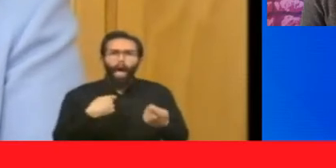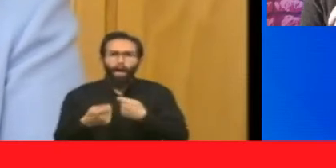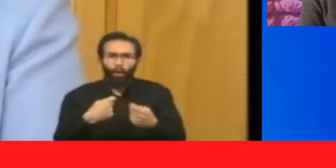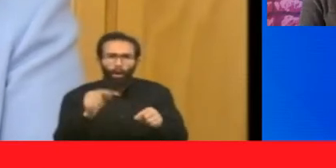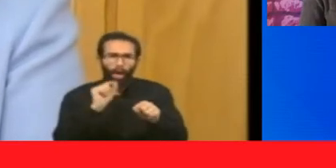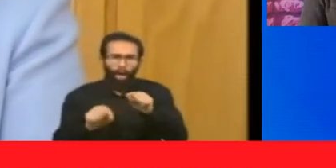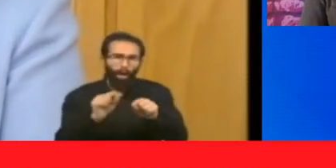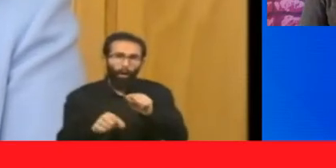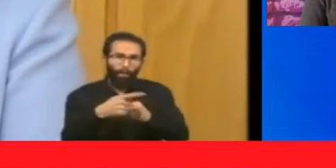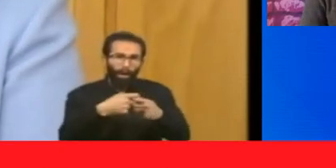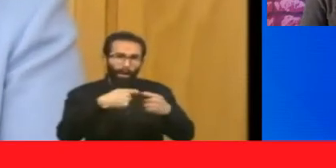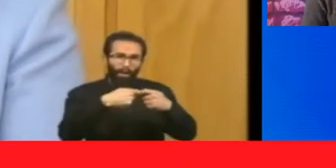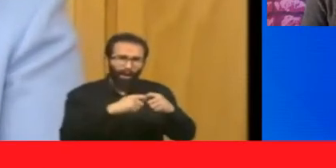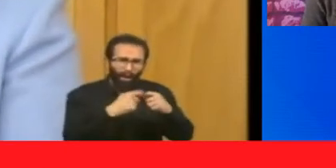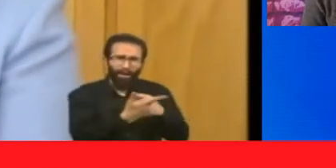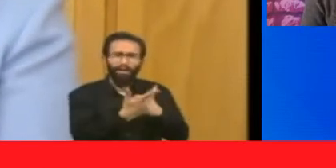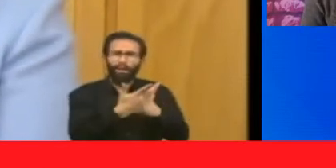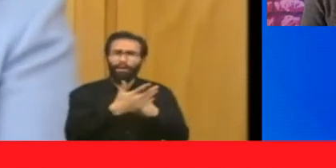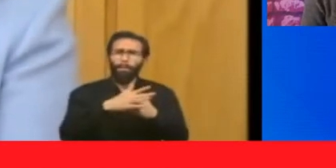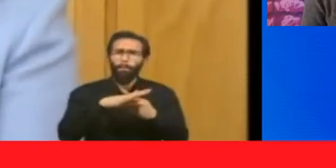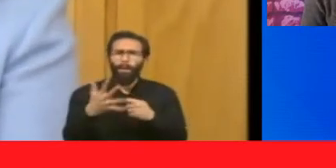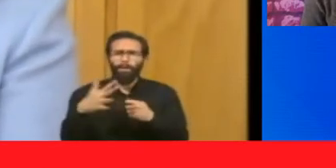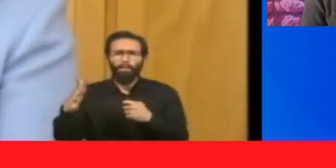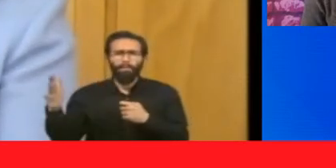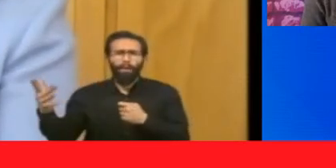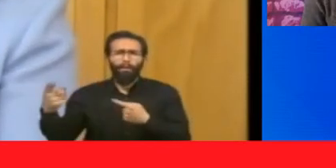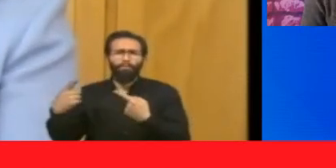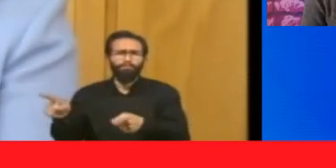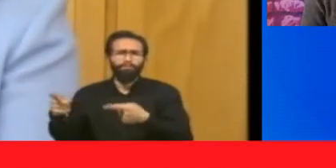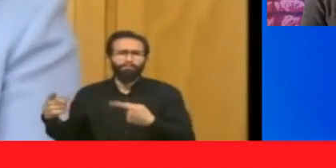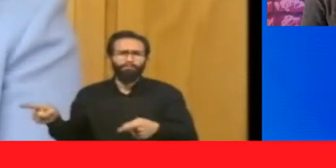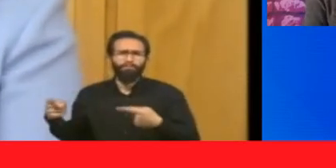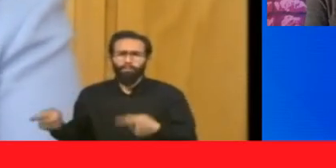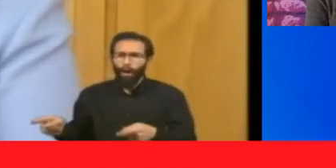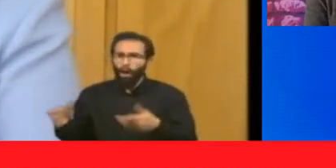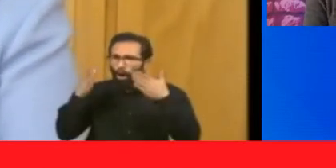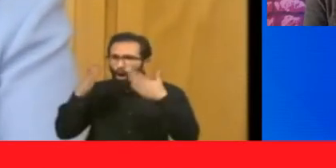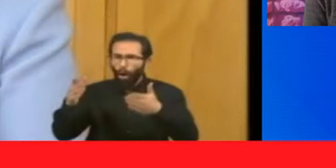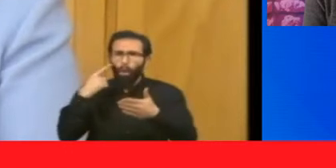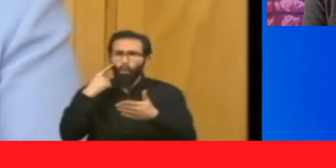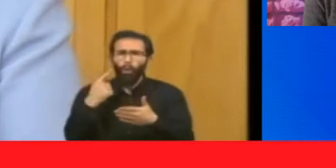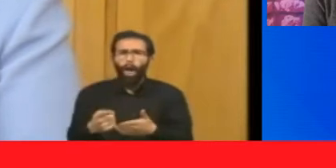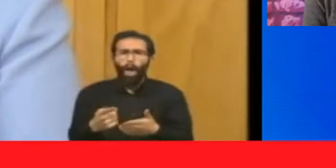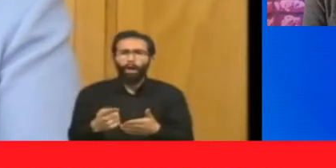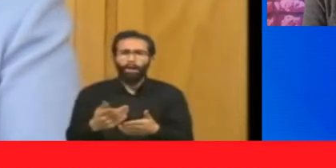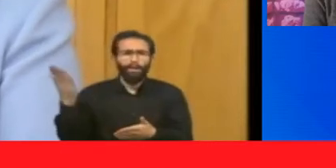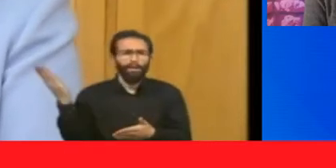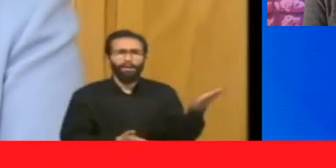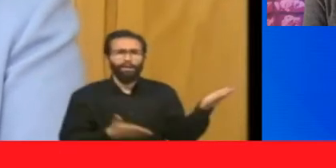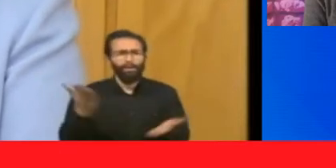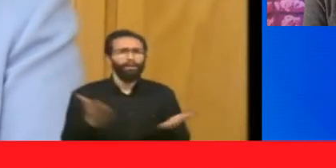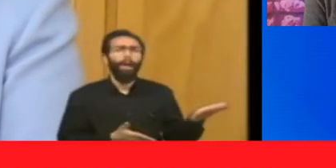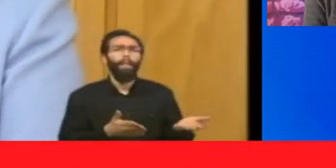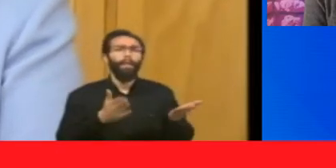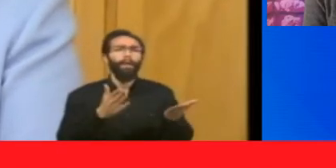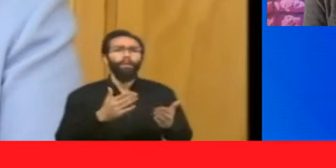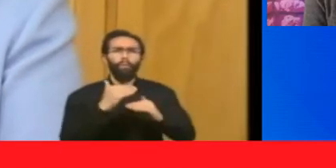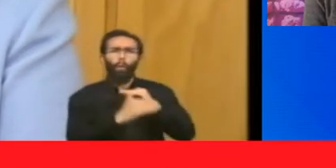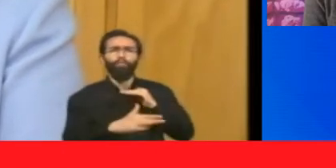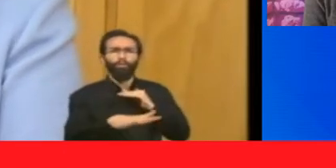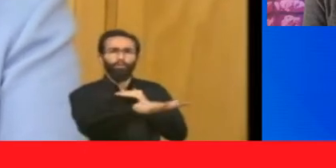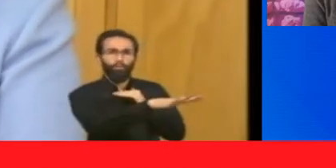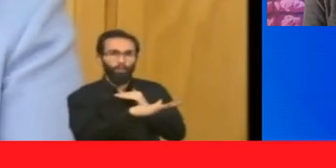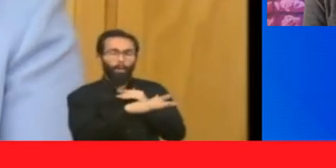düzeyine varana kadar, her türlü ve her anlayışta yönelik şiddete kadar toplumsal, siyasi